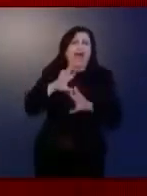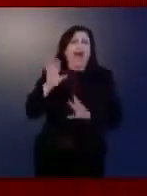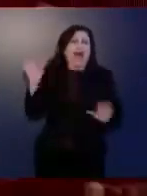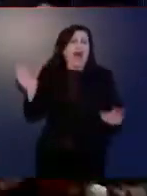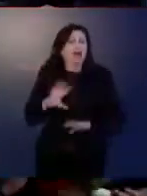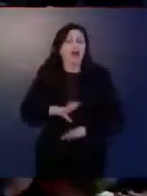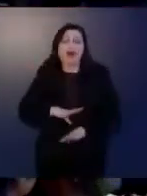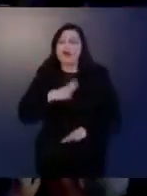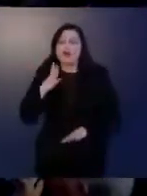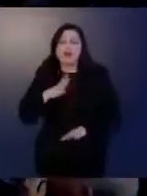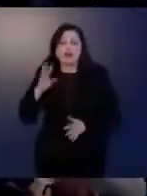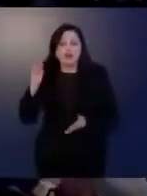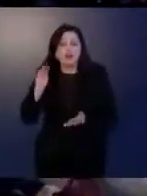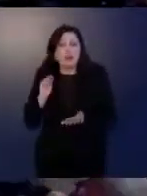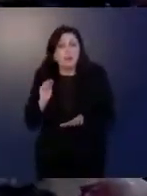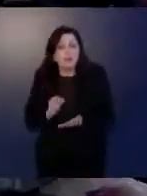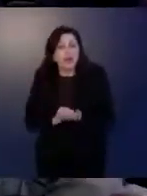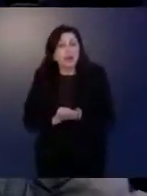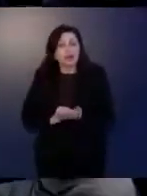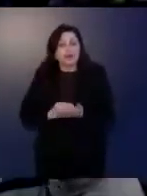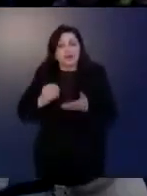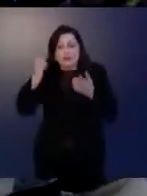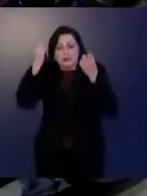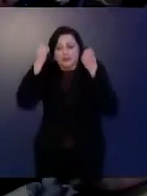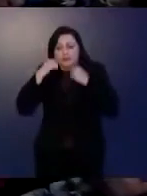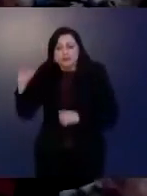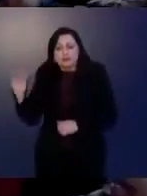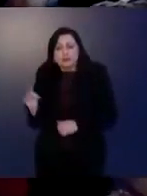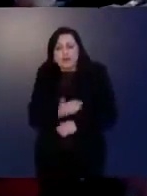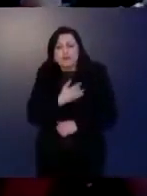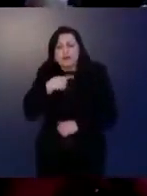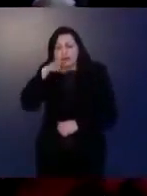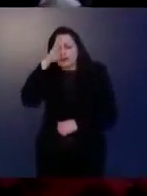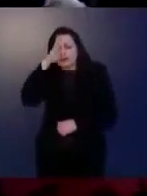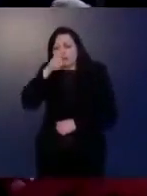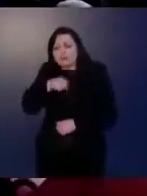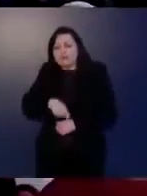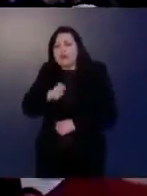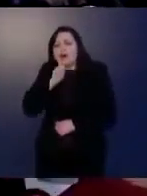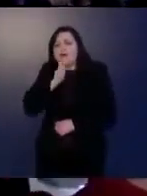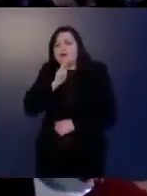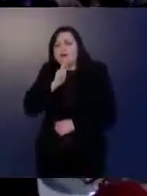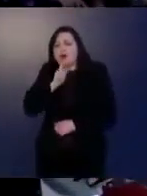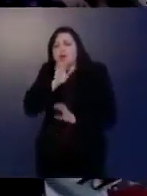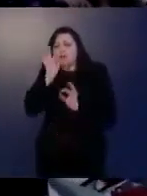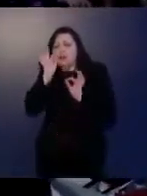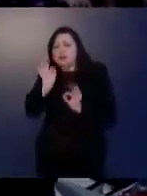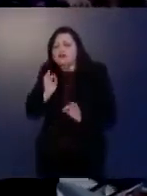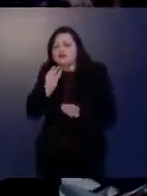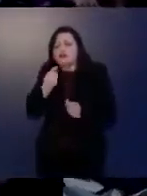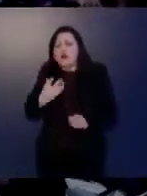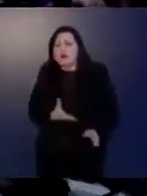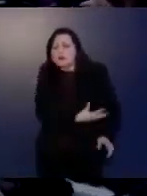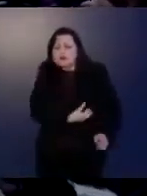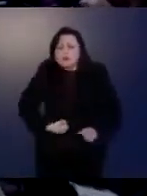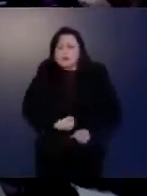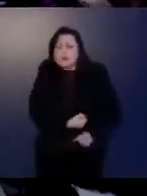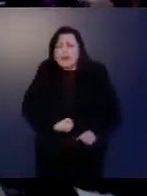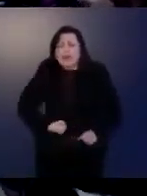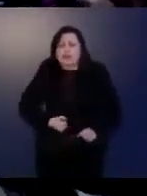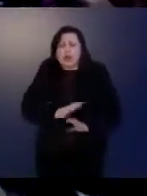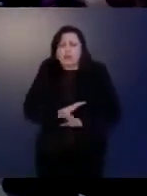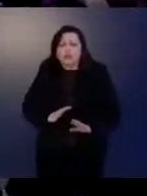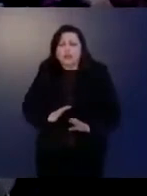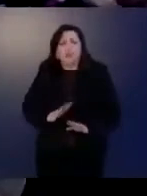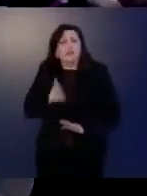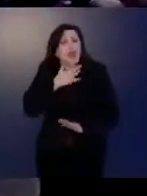τραυματικές εμπειρίες του παρελθόντος από τις πολιτικές της ακραίας λιτότητας, αν θέλουμε να δώσουμε να έχουμε